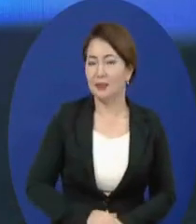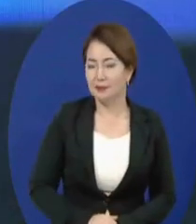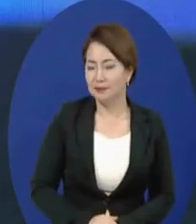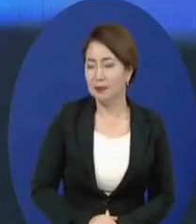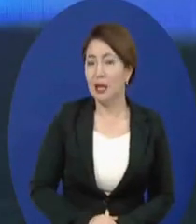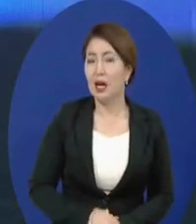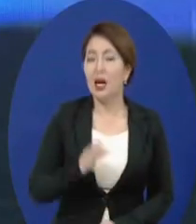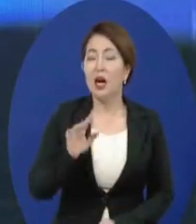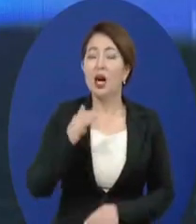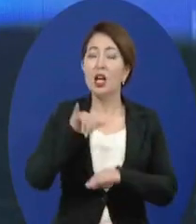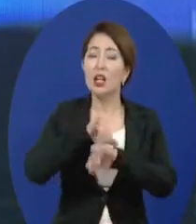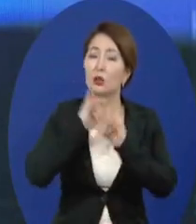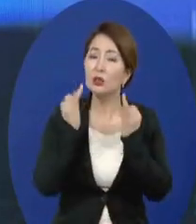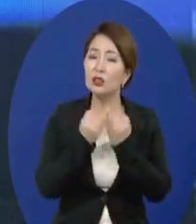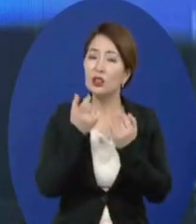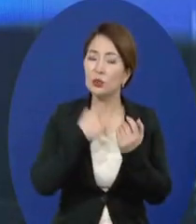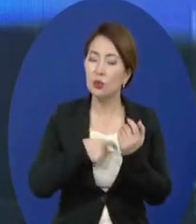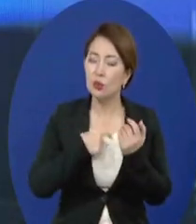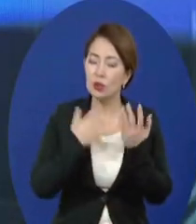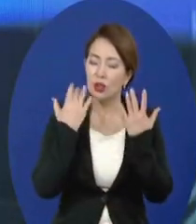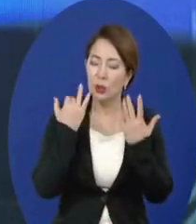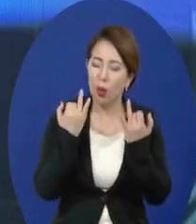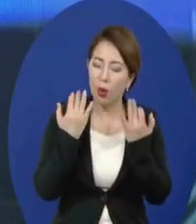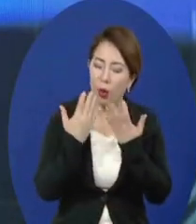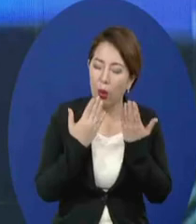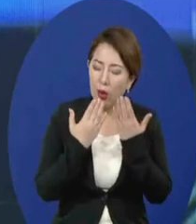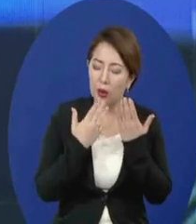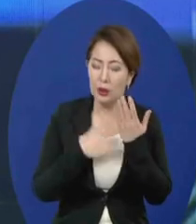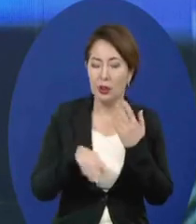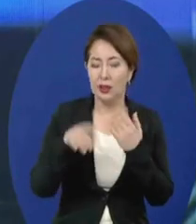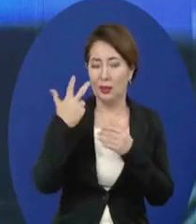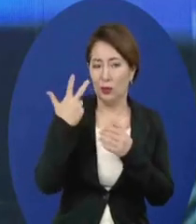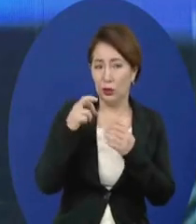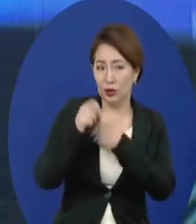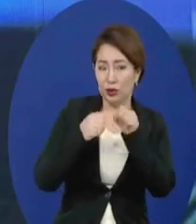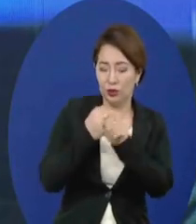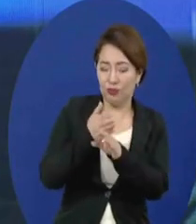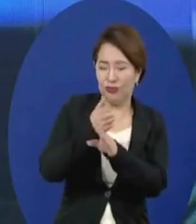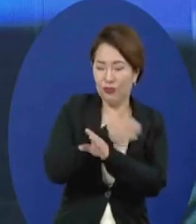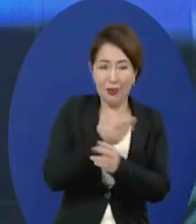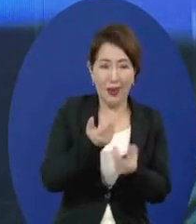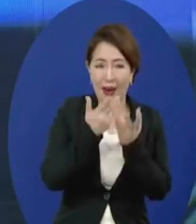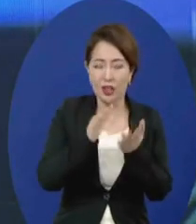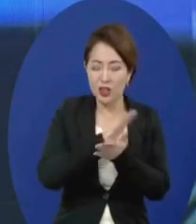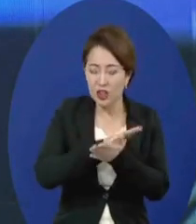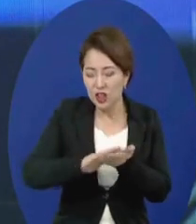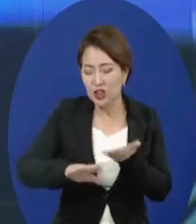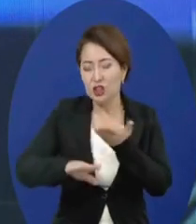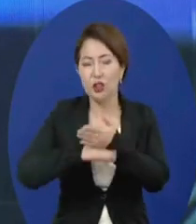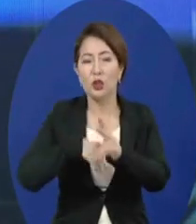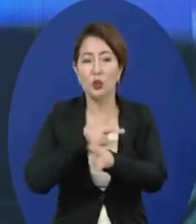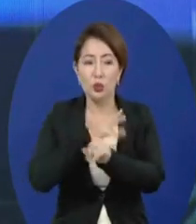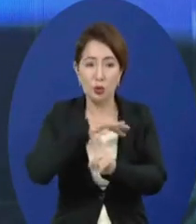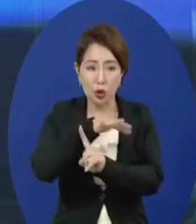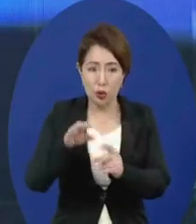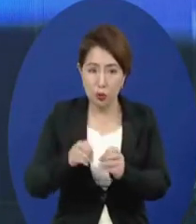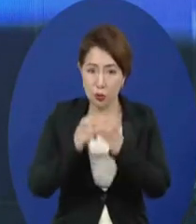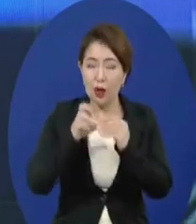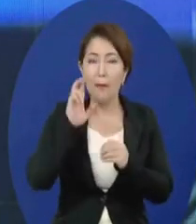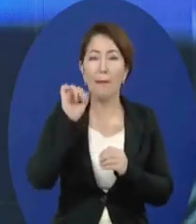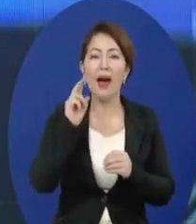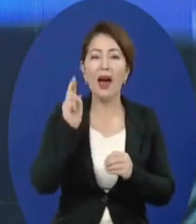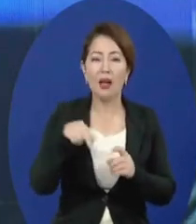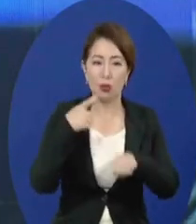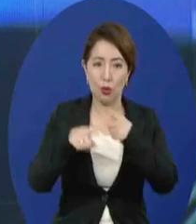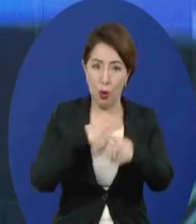Улсын хурал намрын чуулганыхаа хугацаанд Монгол Улсын санхүүгийн салбар сүүлийн 30 жил өрнөөгүй томоохон шинчиллийн эргэцүүлэн орчныг бүрдүүлсэн. За банкны тухай